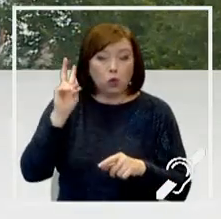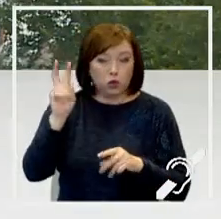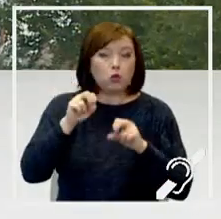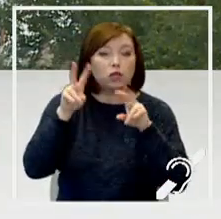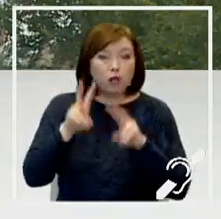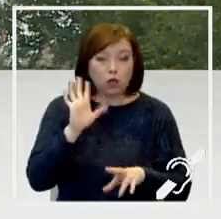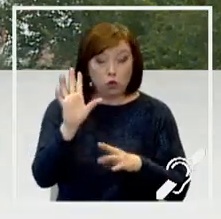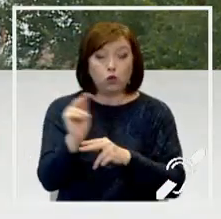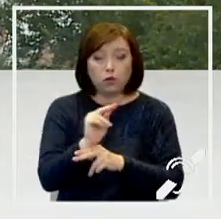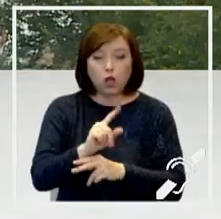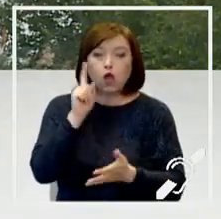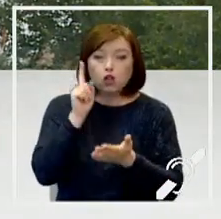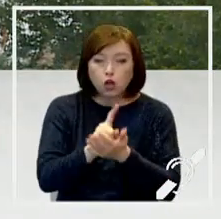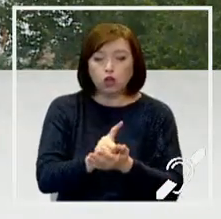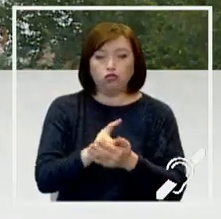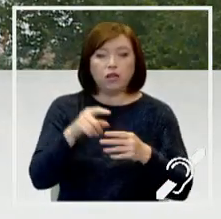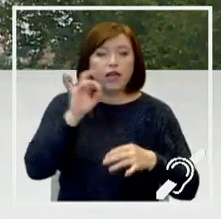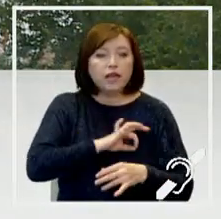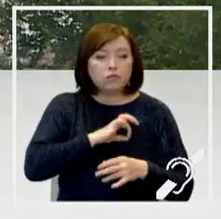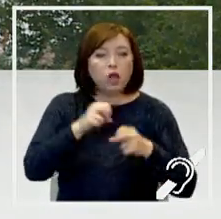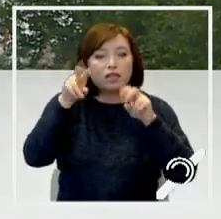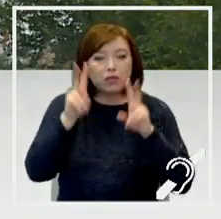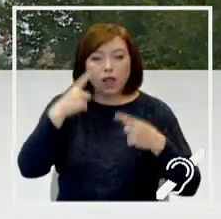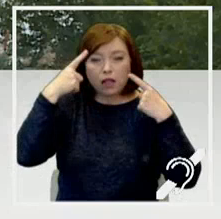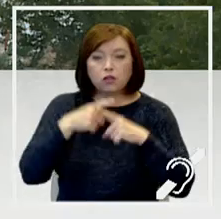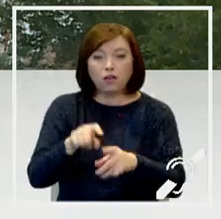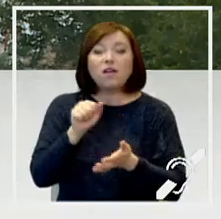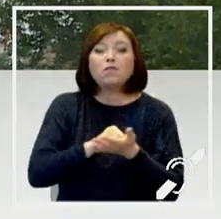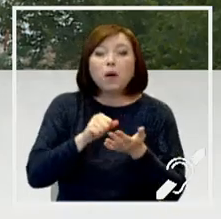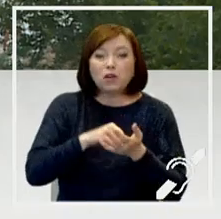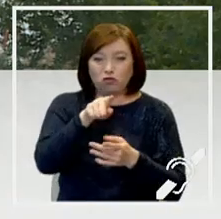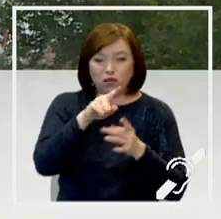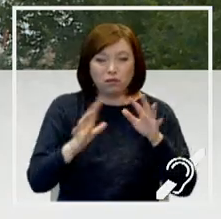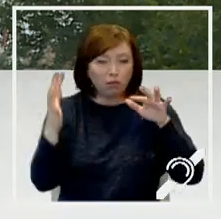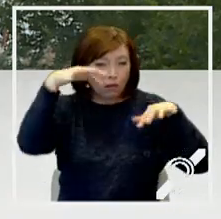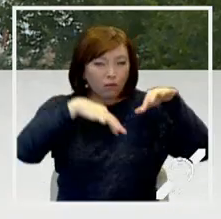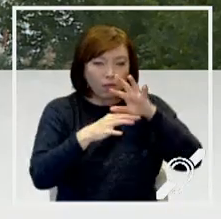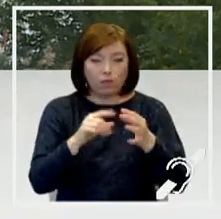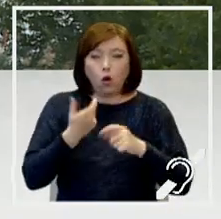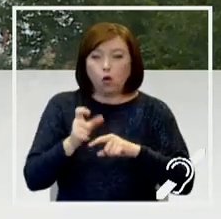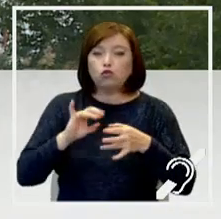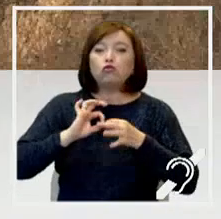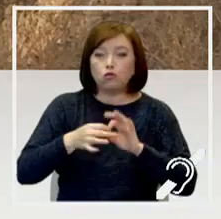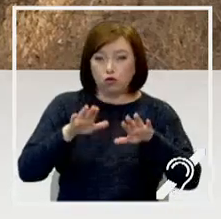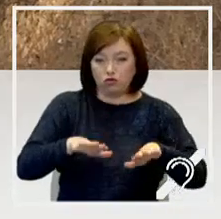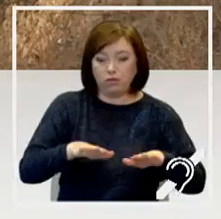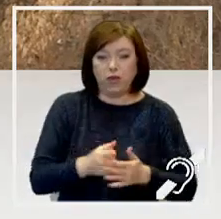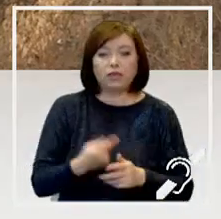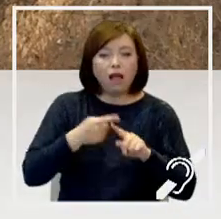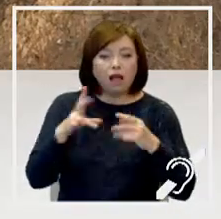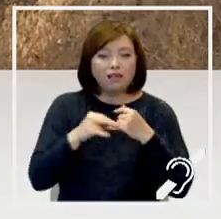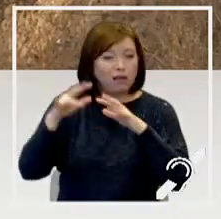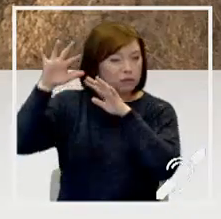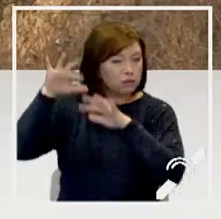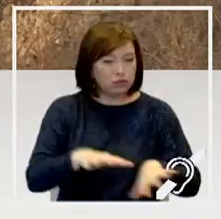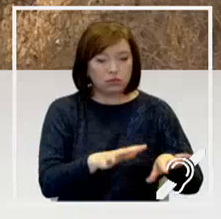vor reabilita ar trebui să implementeze tehnologii speciale din cauza reliefului destul de complicat din această zonă. Alunecările de